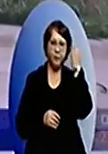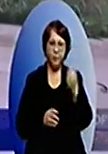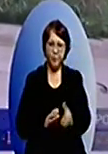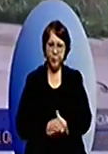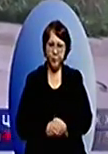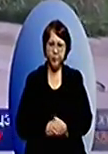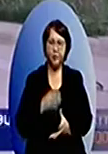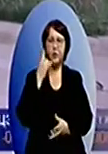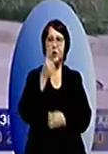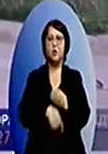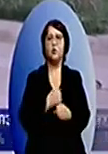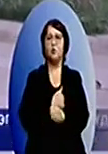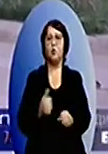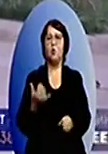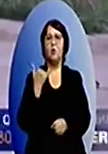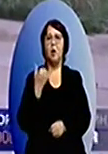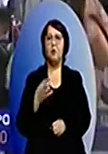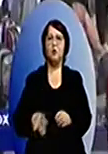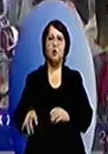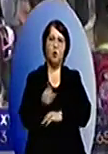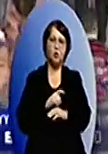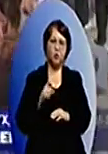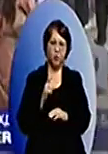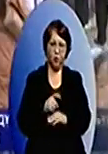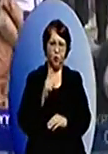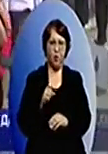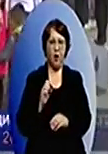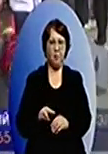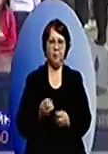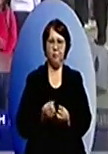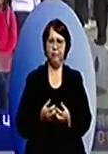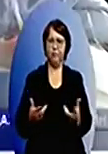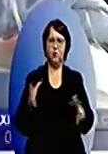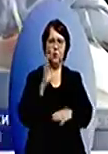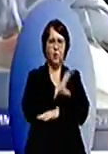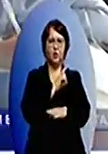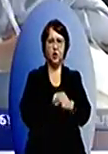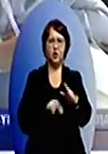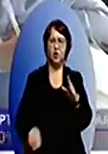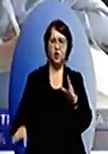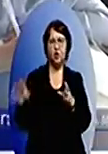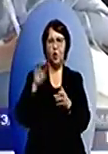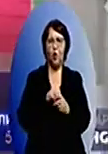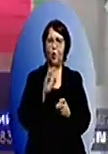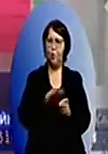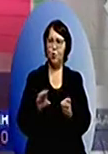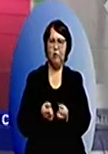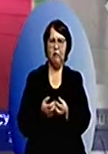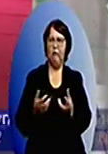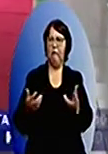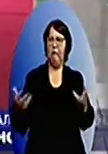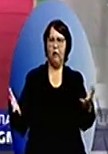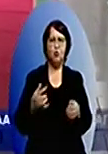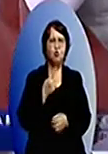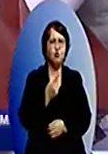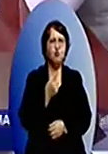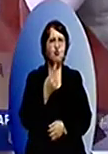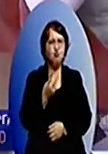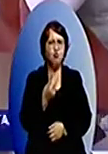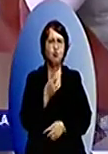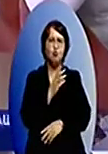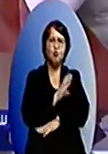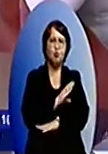Жил бүр Улаанбаатар хотын хүн амсч сургууль цэцэрлэгт орох хүүхдийн тоо өссөөр гэтэл жилд 200-300 хүүхдийн ганц нэг сургууль цэцэрлэг баригдахаас хэтрэхгүй байна.